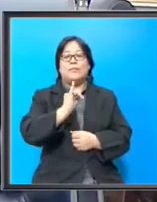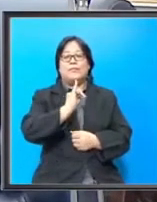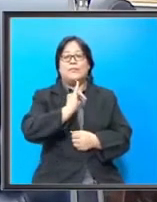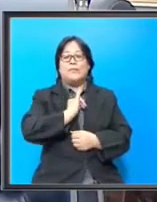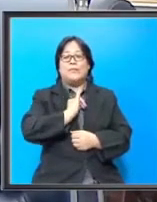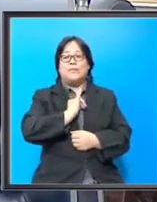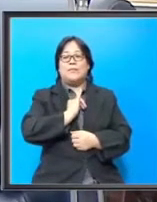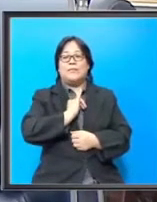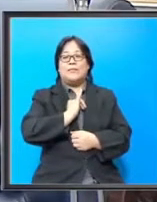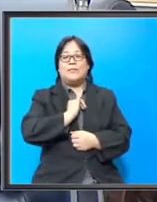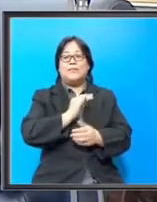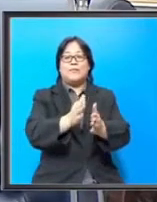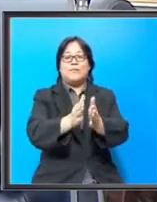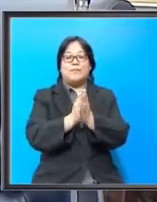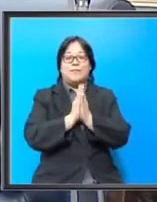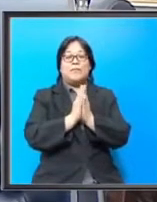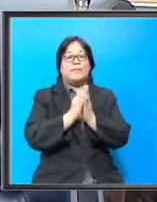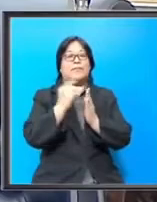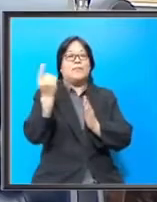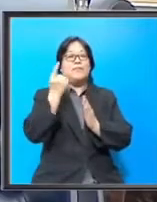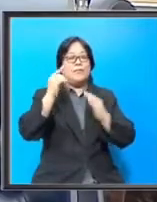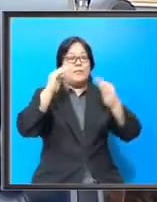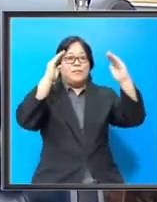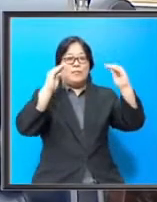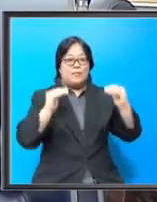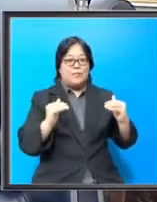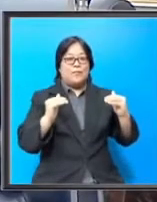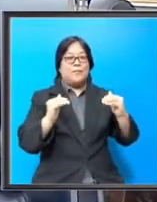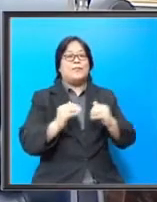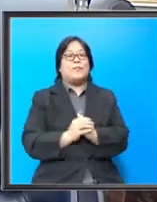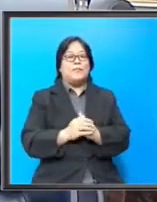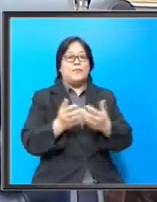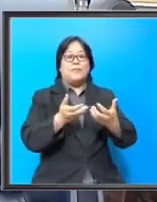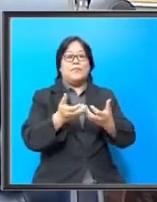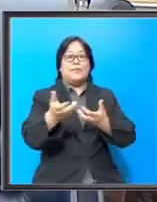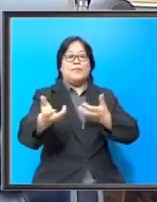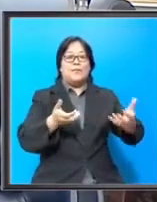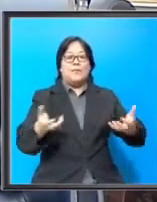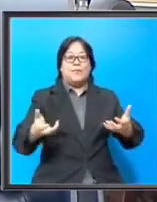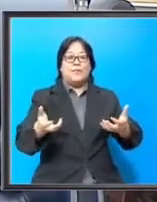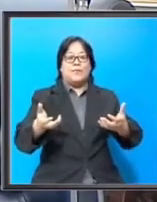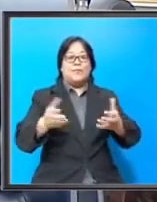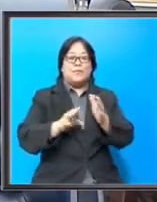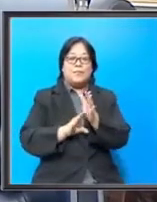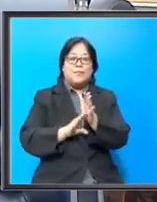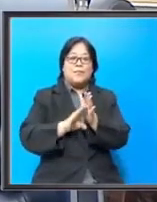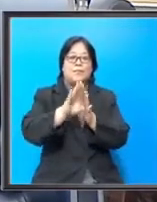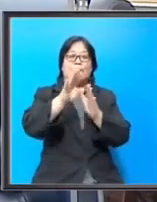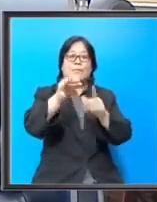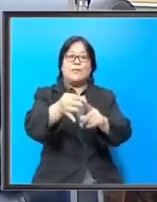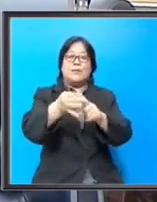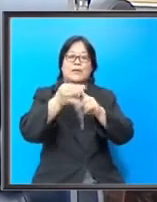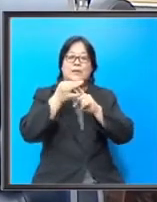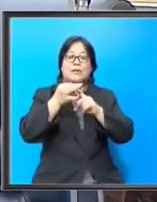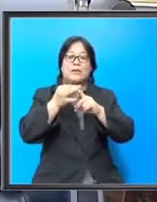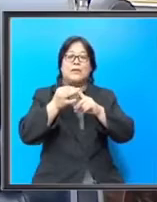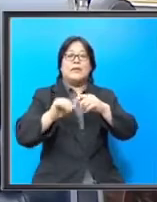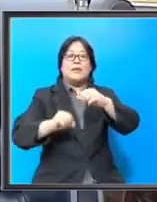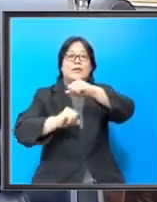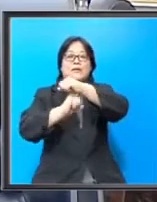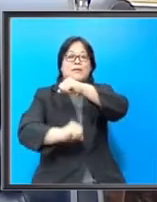Saya menaruh satu harapan supaya agihan untuk pembangunan terutamanya